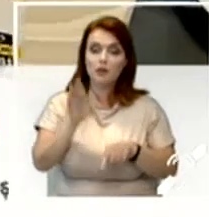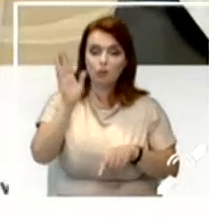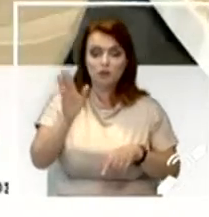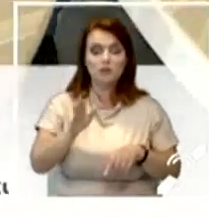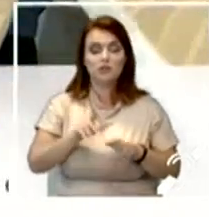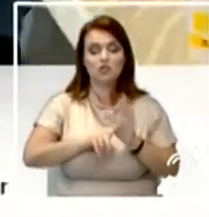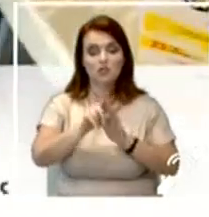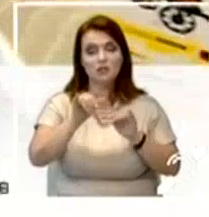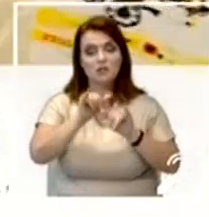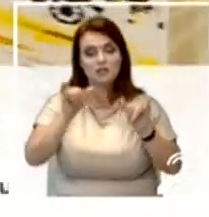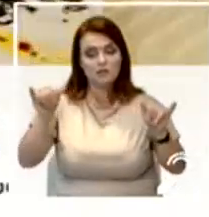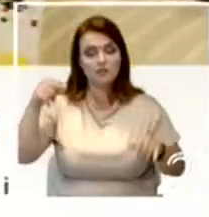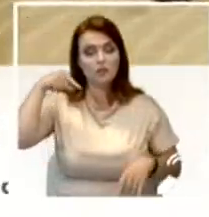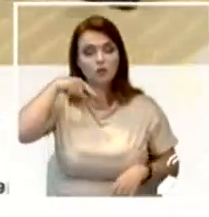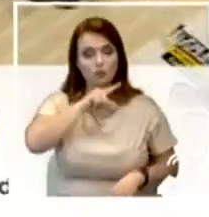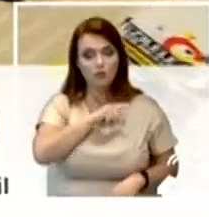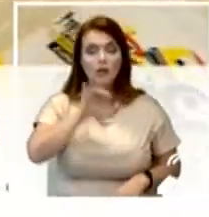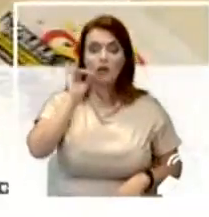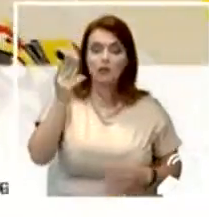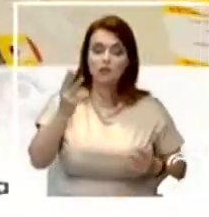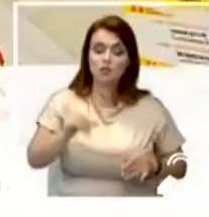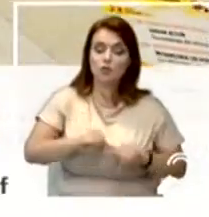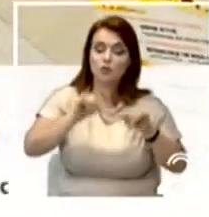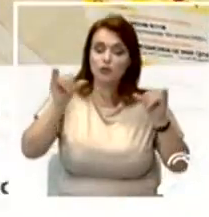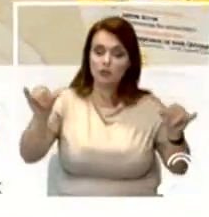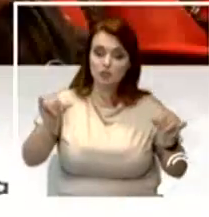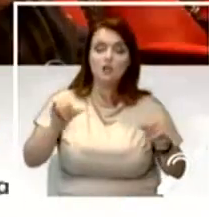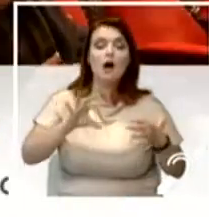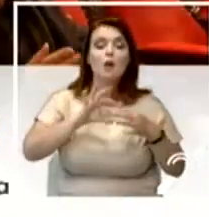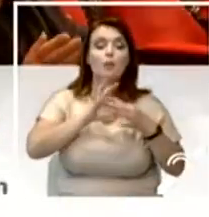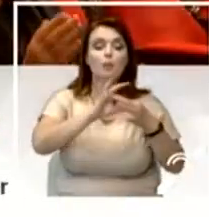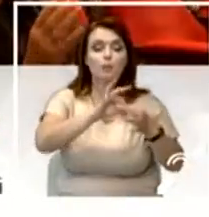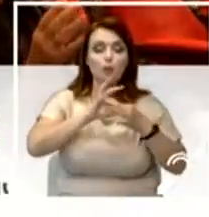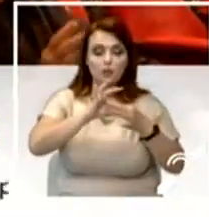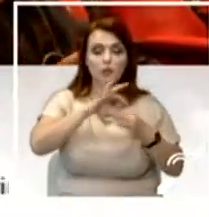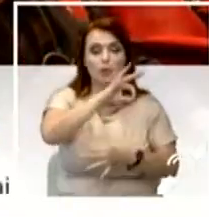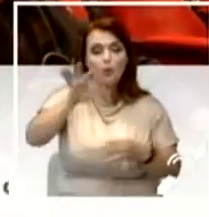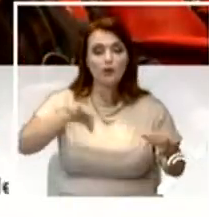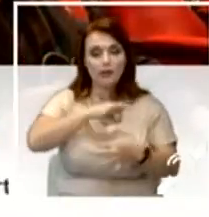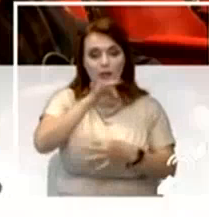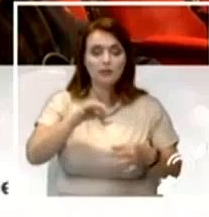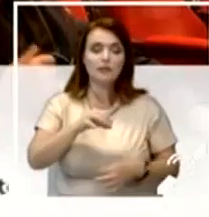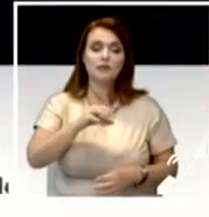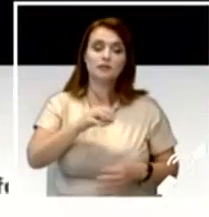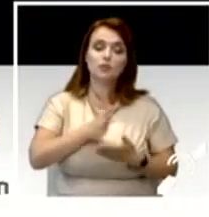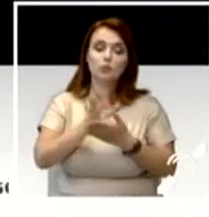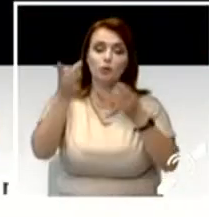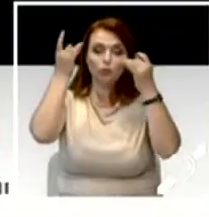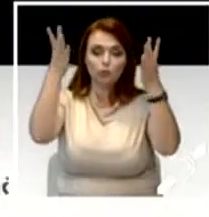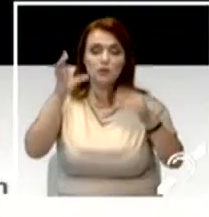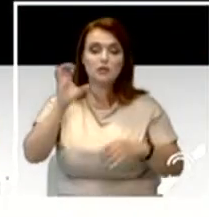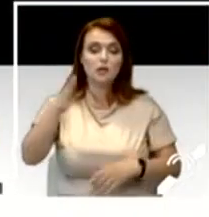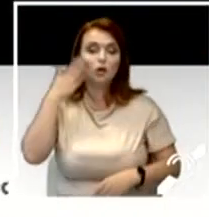De aceea trebuie să crească numărul de proiecte comune cu România, astfel încât cultura basarabeană să se integreze mai bine în